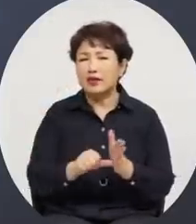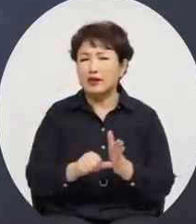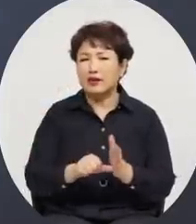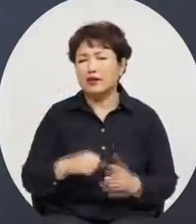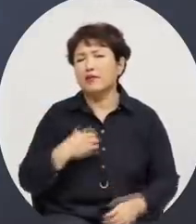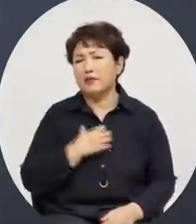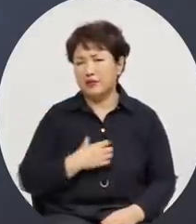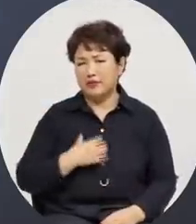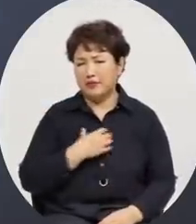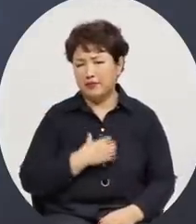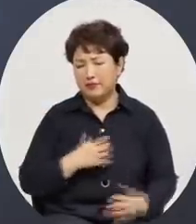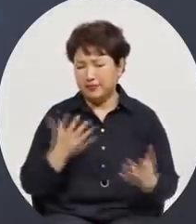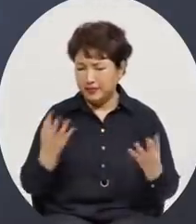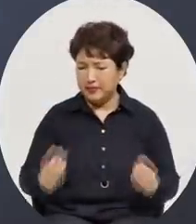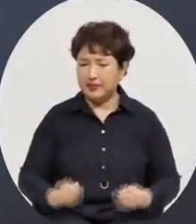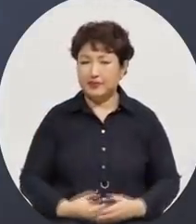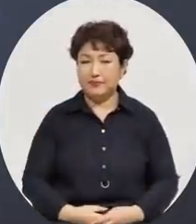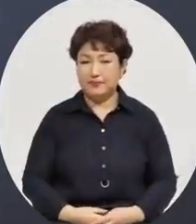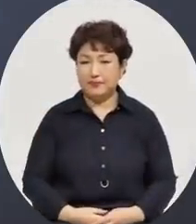산다.